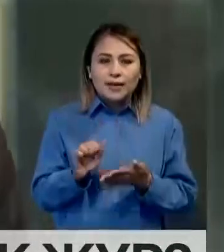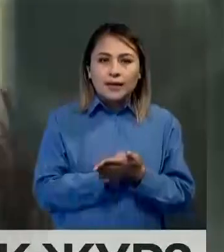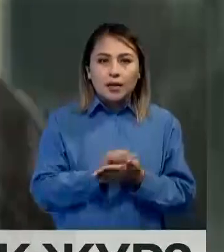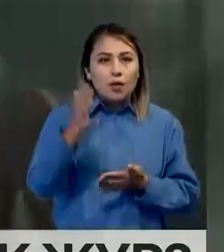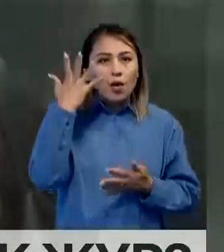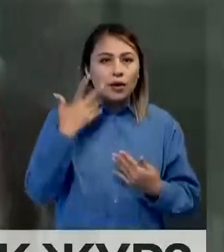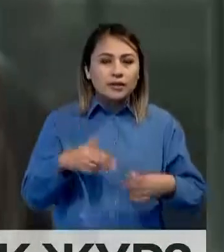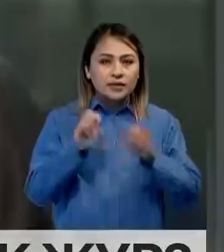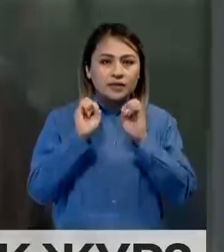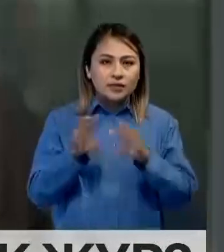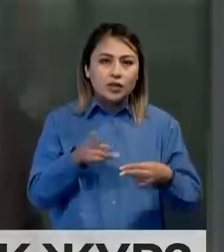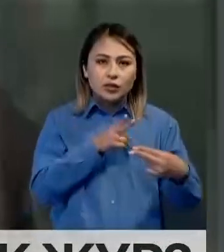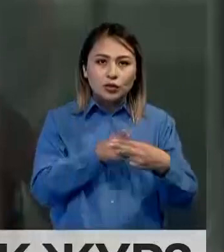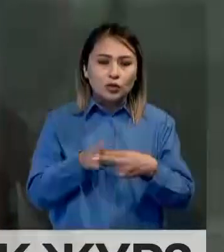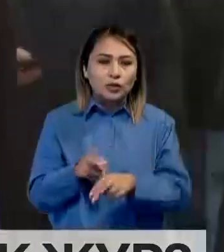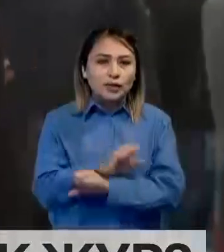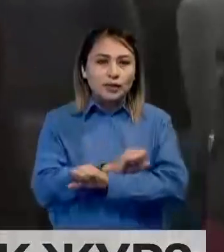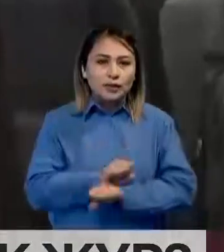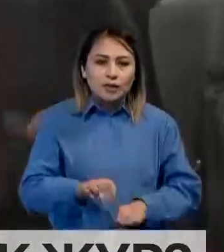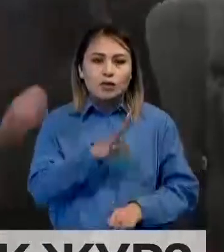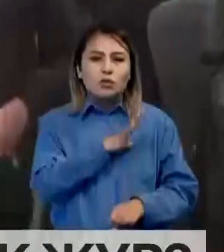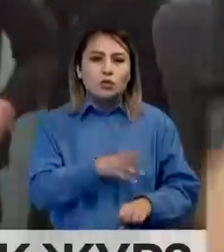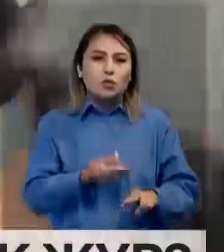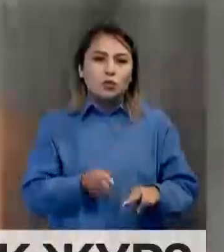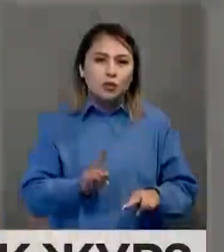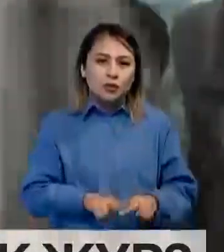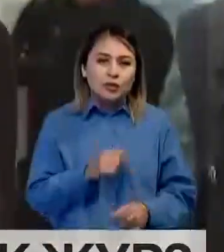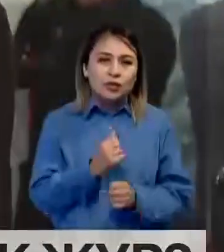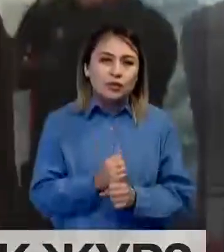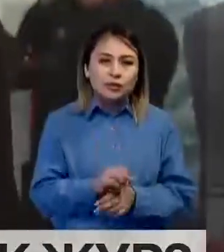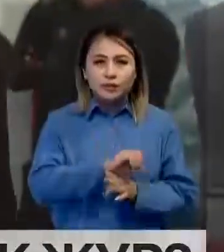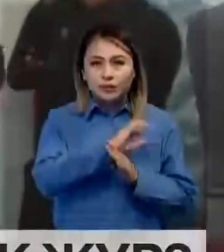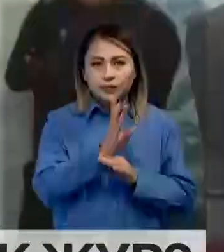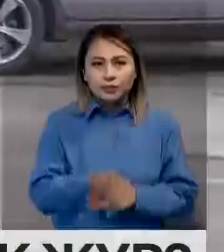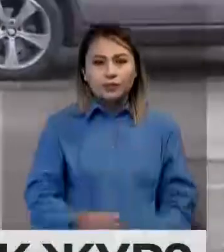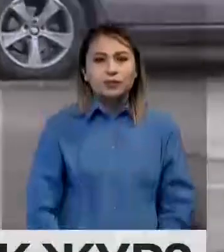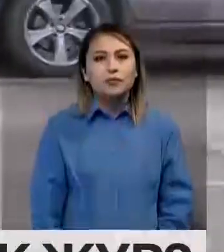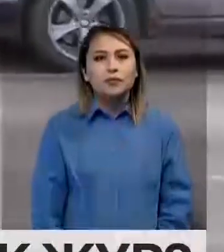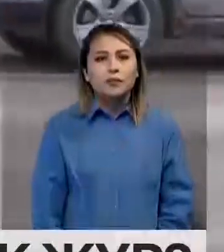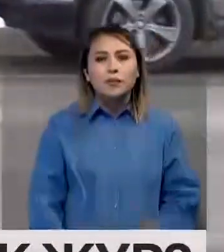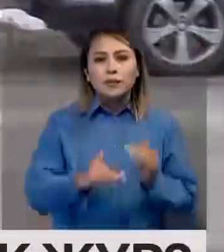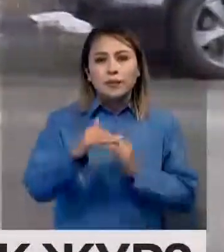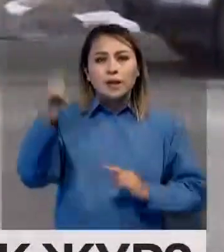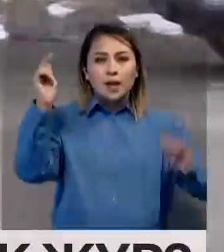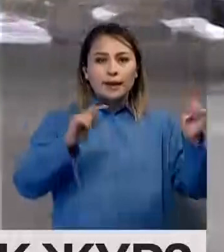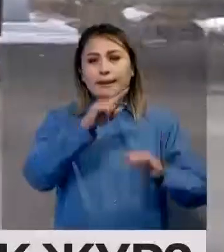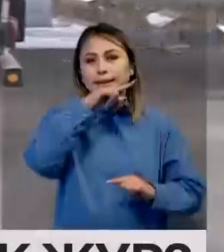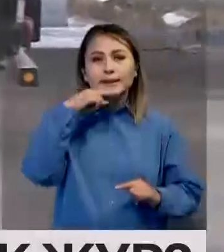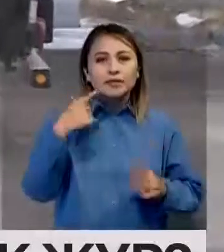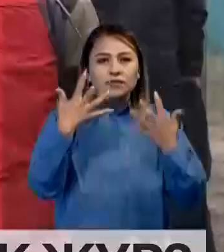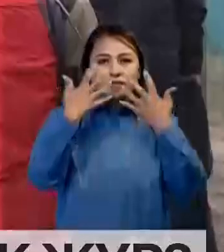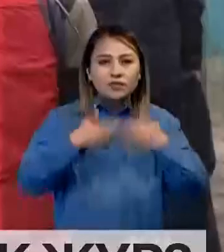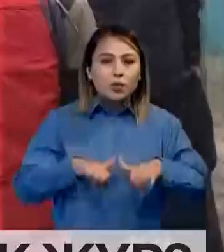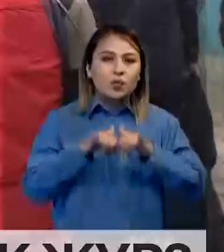тапсырғанда кедергілер болмау мақсатында жағдайлар жасалынып жатыр. Елге келген ресейліктер санының